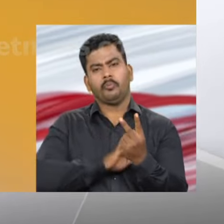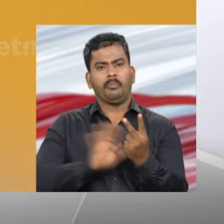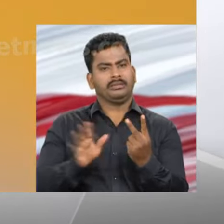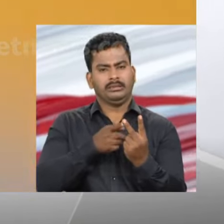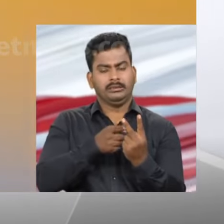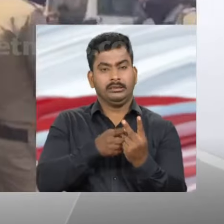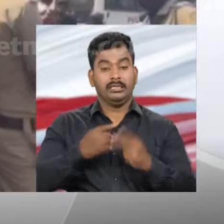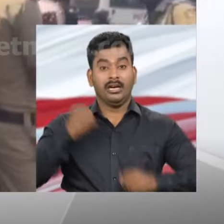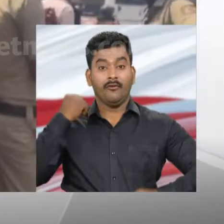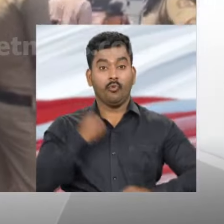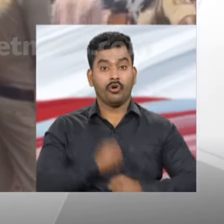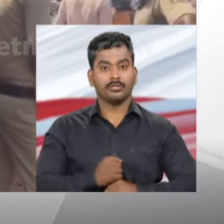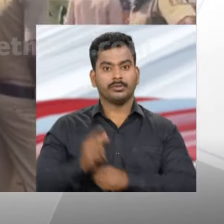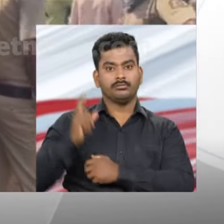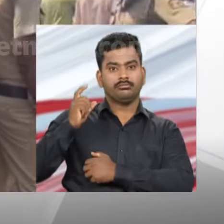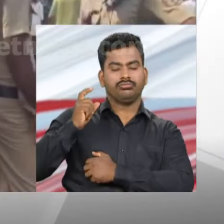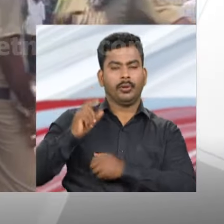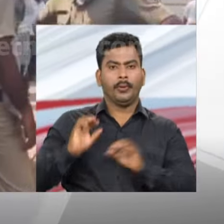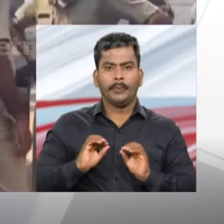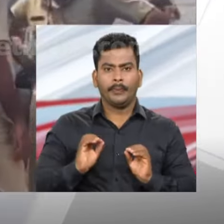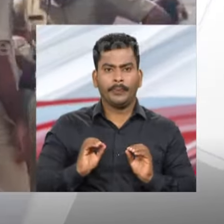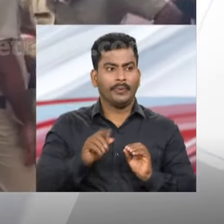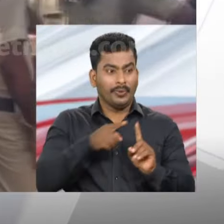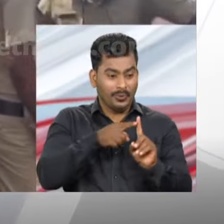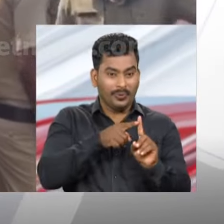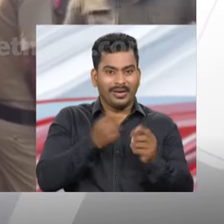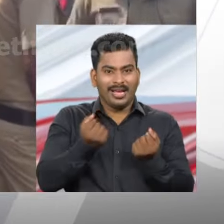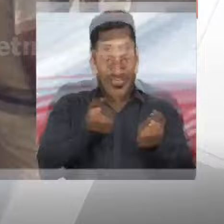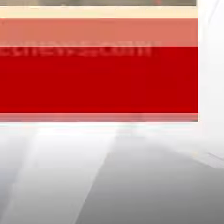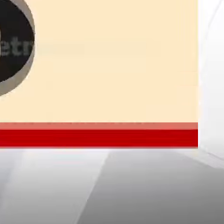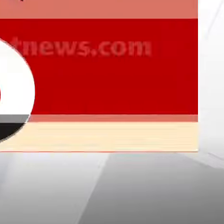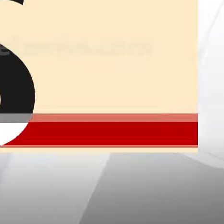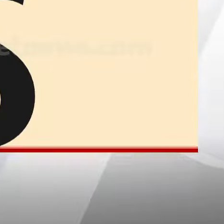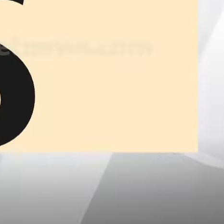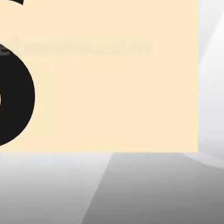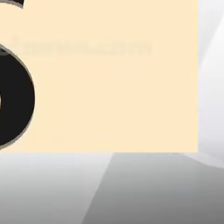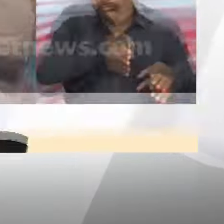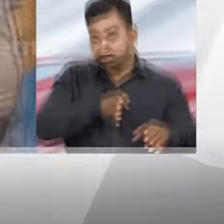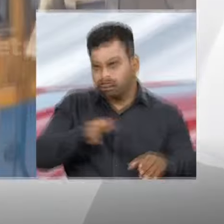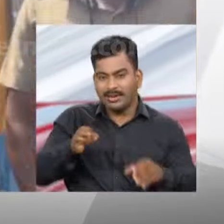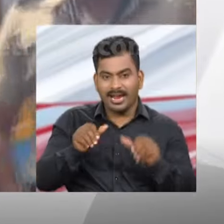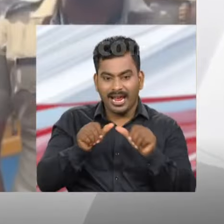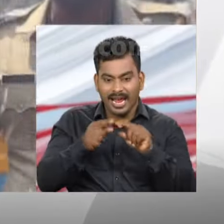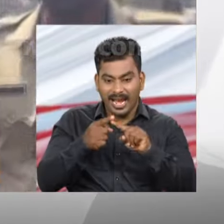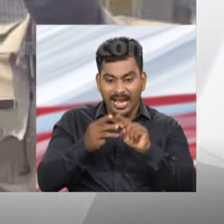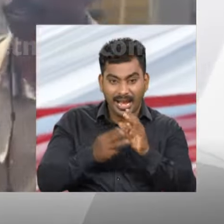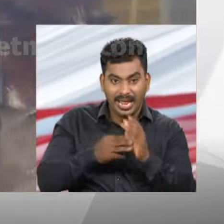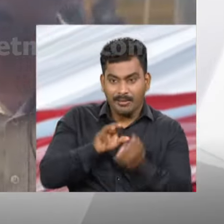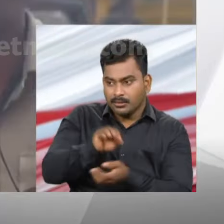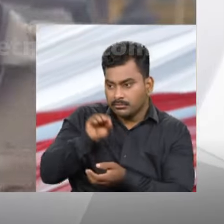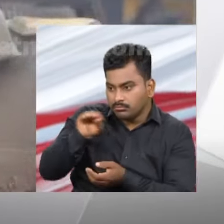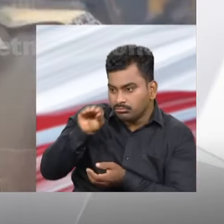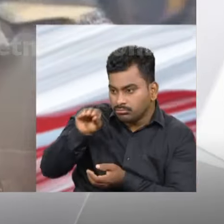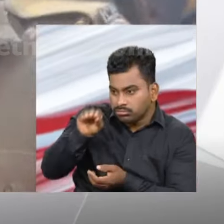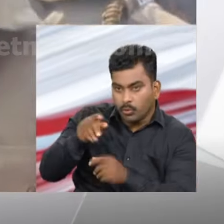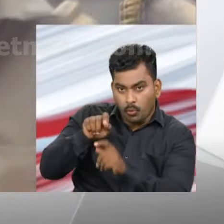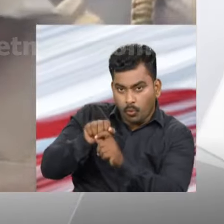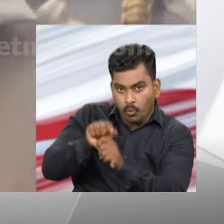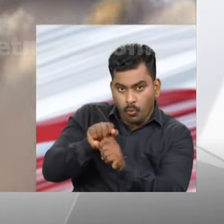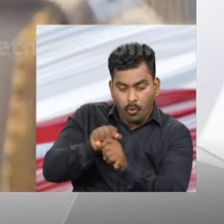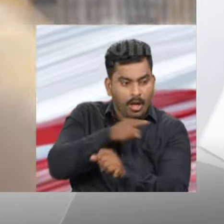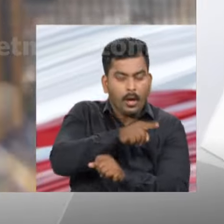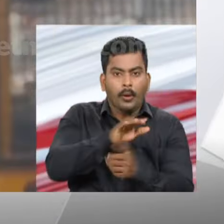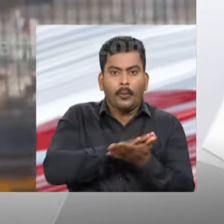പണം നിറയ്ക്കുന്നതിന് വേണ്ടി പോയ സമയത്ത്, അവിടെ പണം നിറച്ചുകൊണ്ടിരിക്കുന്ന സമയത്താണ് ഇത്തരത്തിൽ വാഹനത്തിന്റെ ചില്ല് തകർത്ത് ഈ ഒരു ബോക്സിൽ